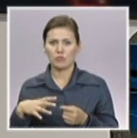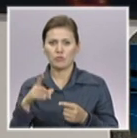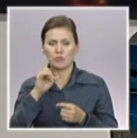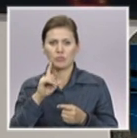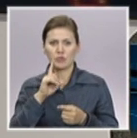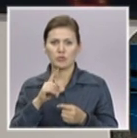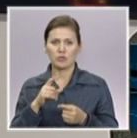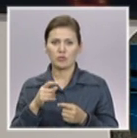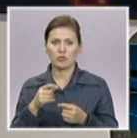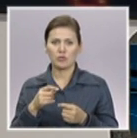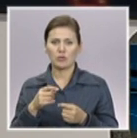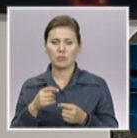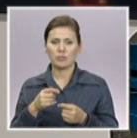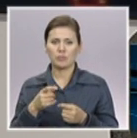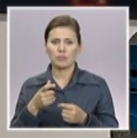временно поставить на